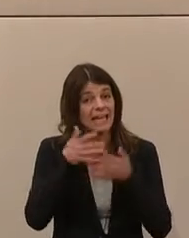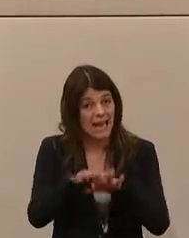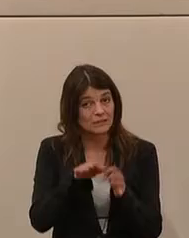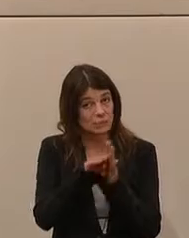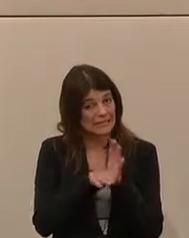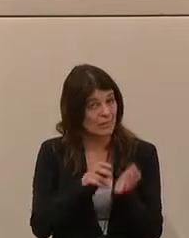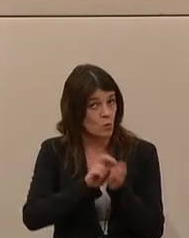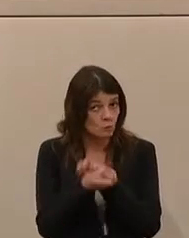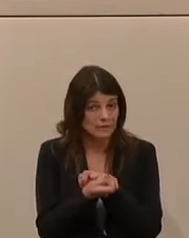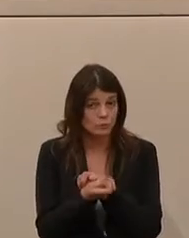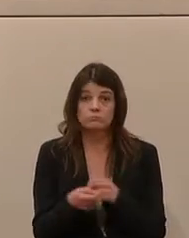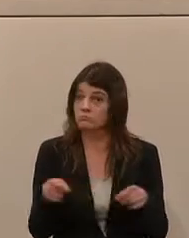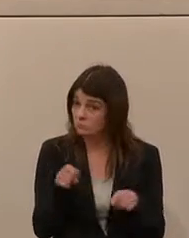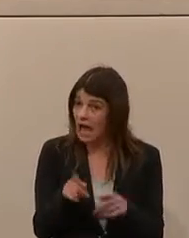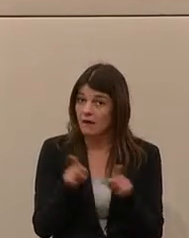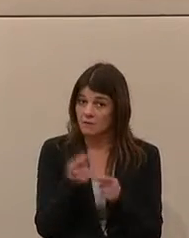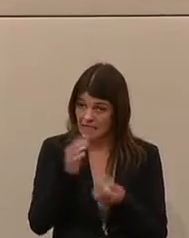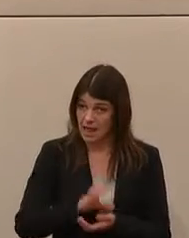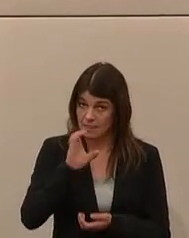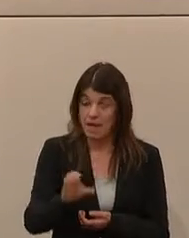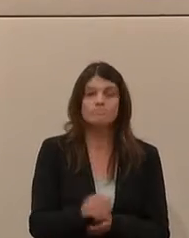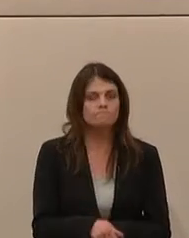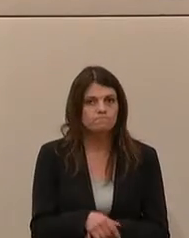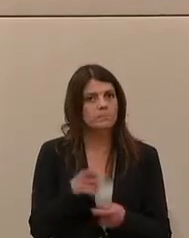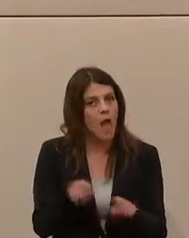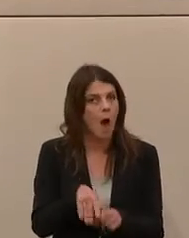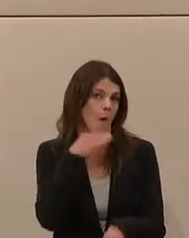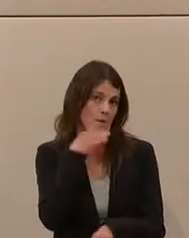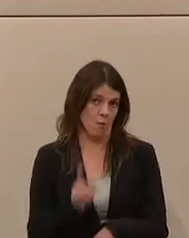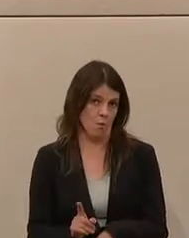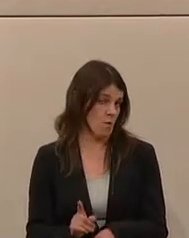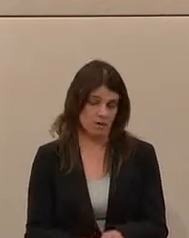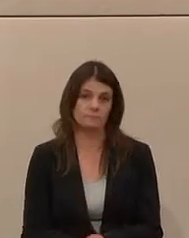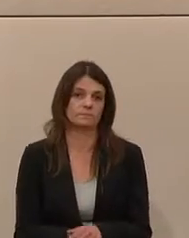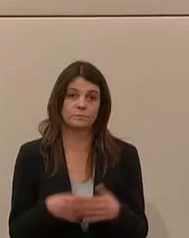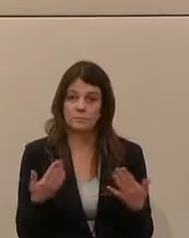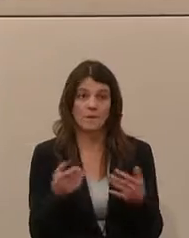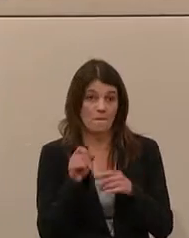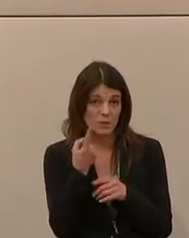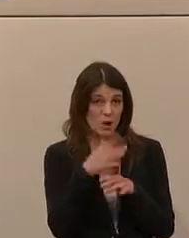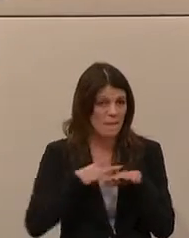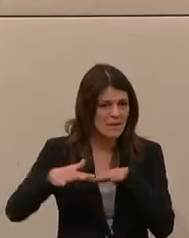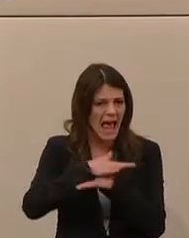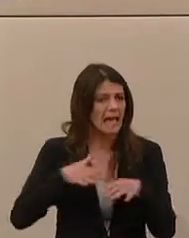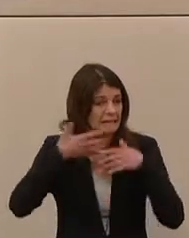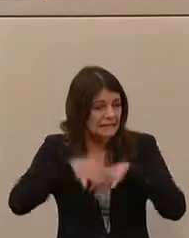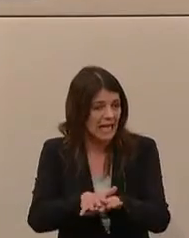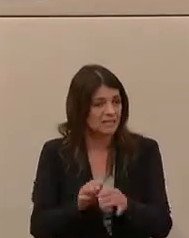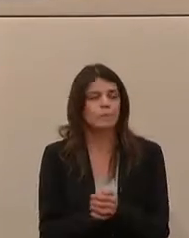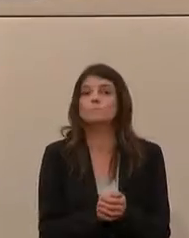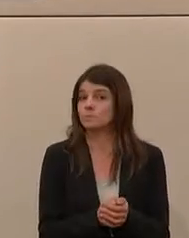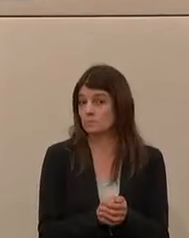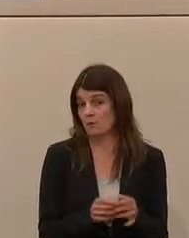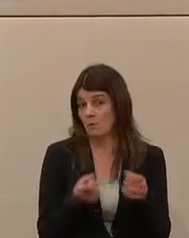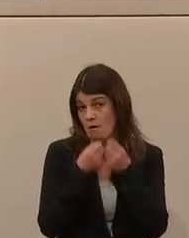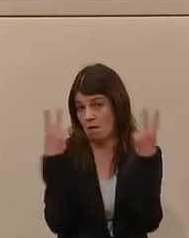Integrationsgesetzes, auch die werden in ausreichender Menge zur Verfügung gestellt. Und gerade im Bereich Integration